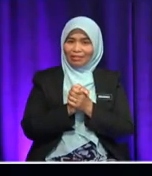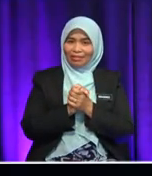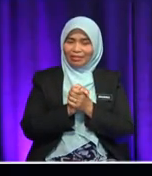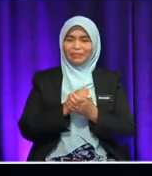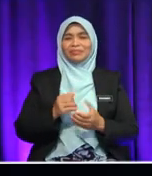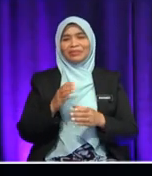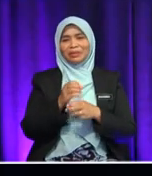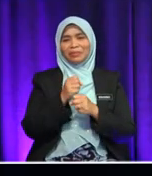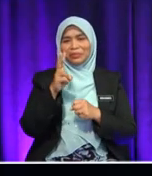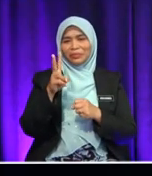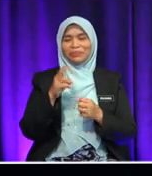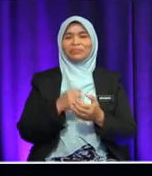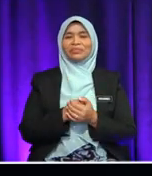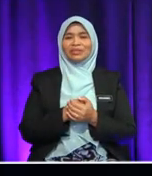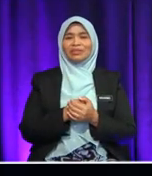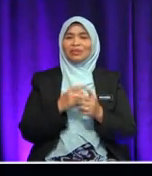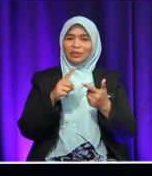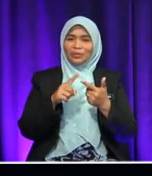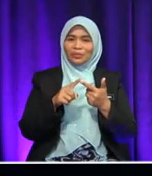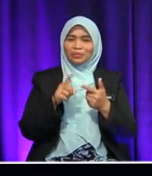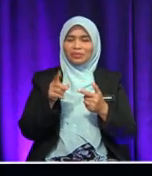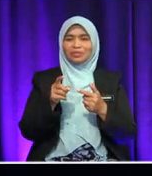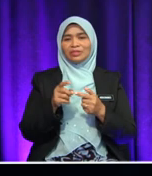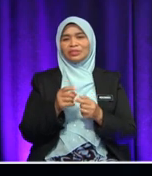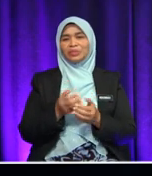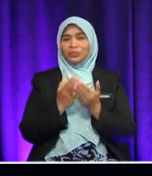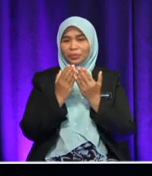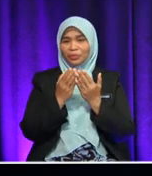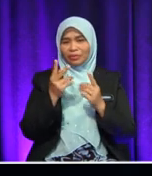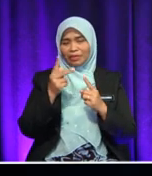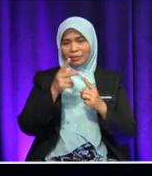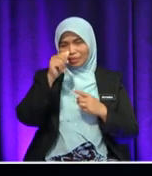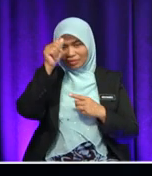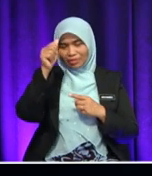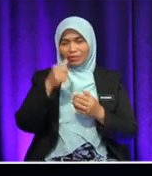yang kedua syukur sujud syukur kepada Allah